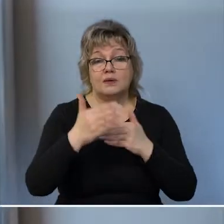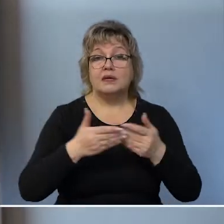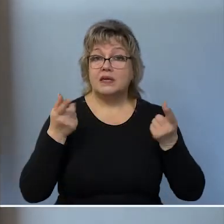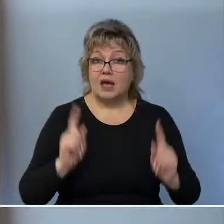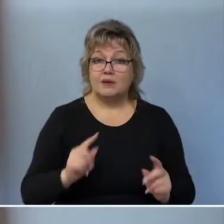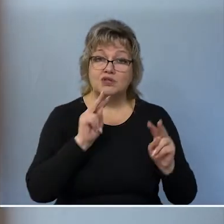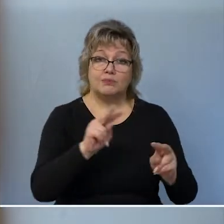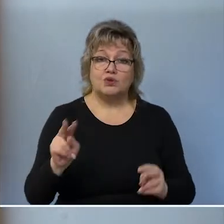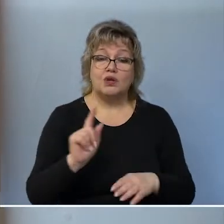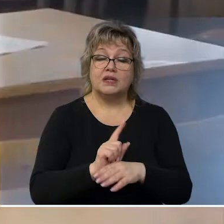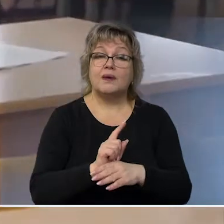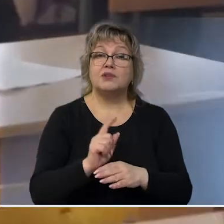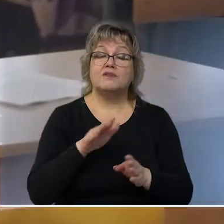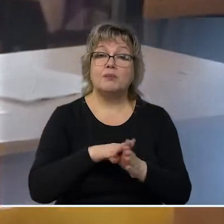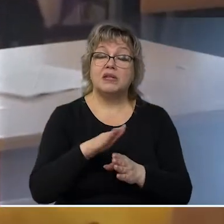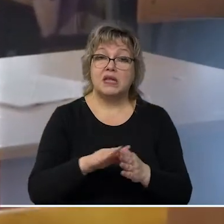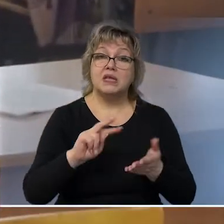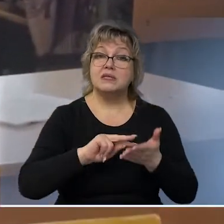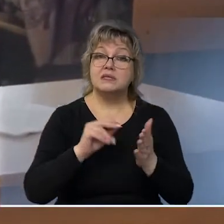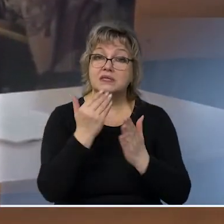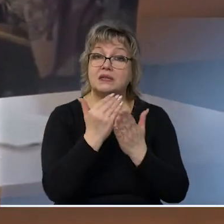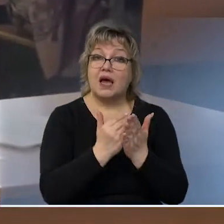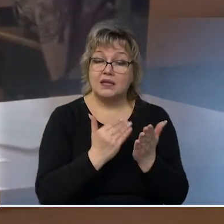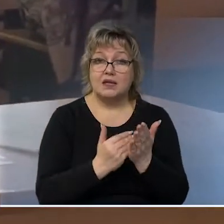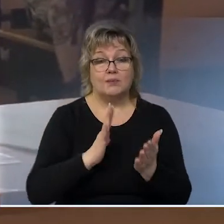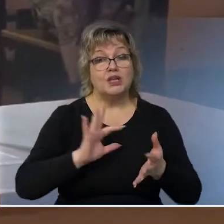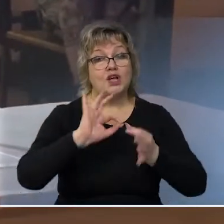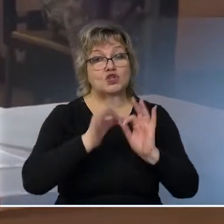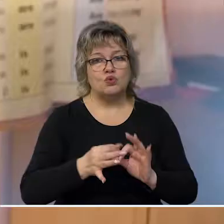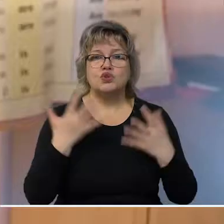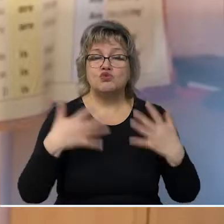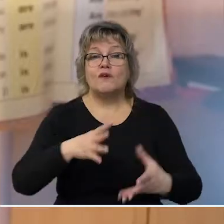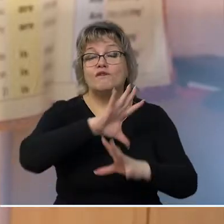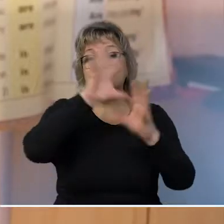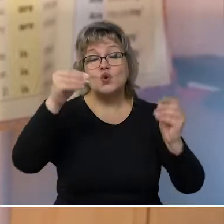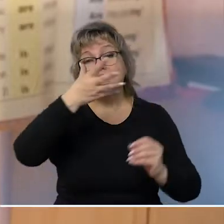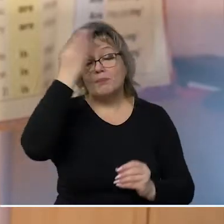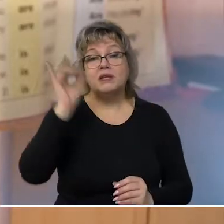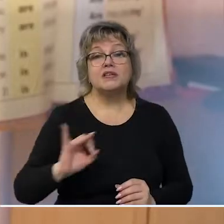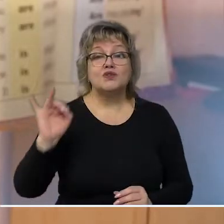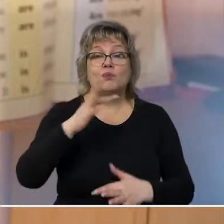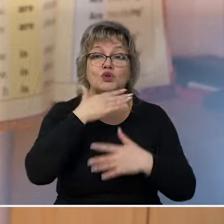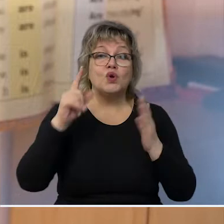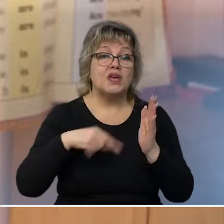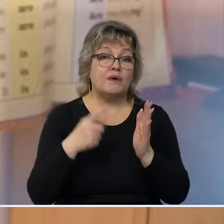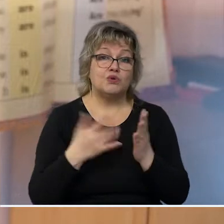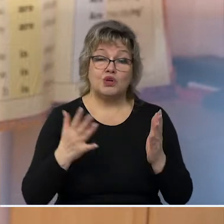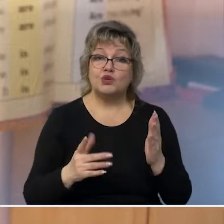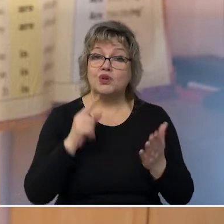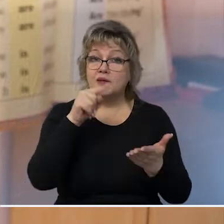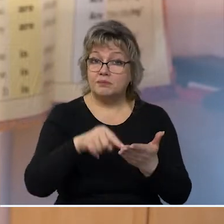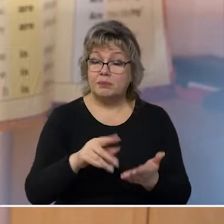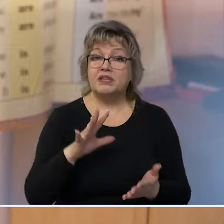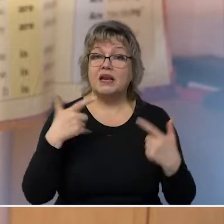приближенную к реальному. Соблюдался регламент выполнения заданий. Было сложно, потому что все забыто уже с историей. И многие вопросы, которые